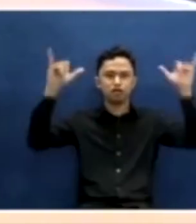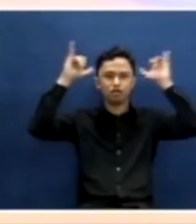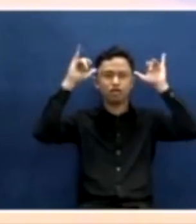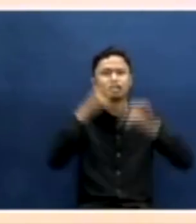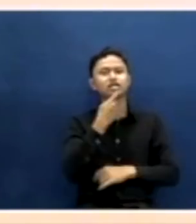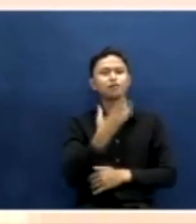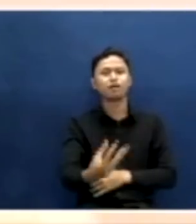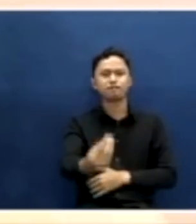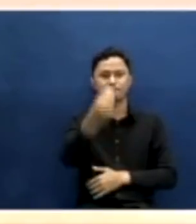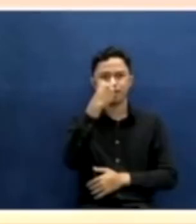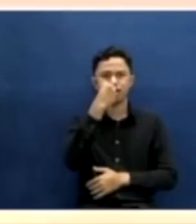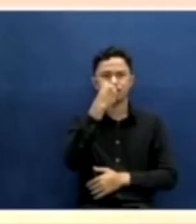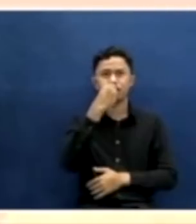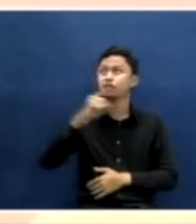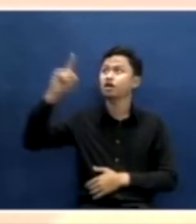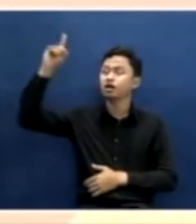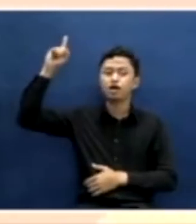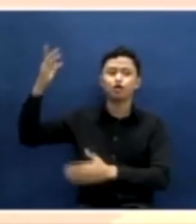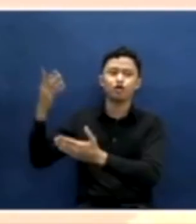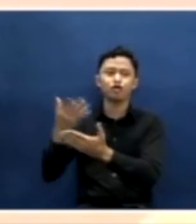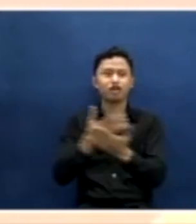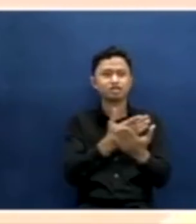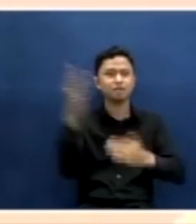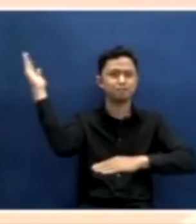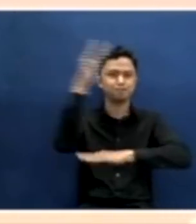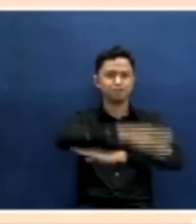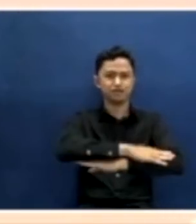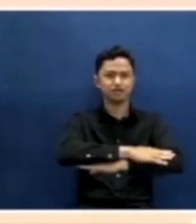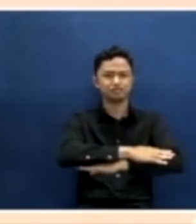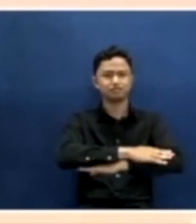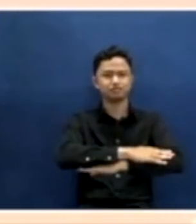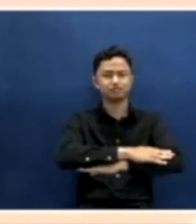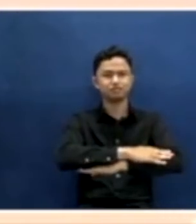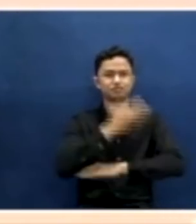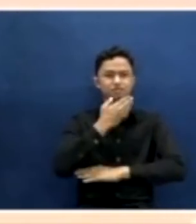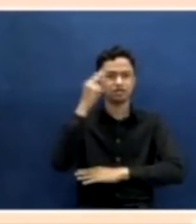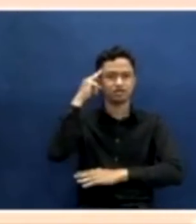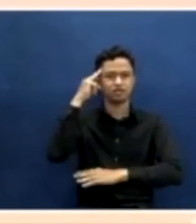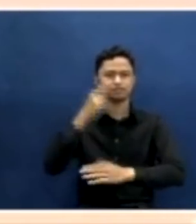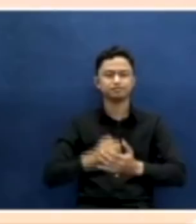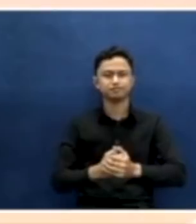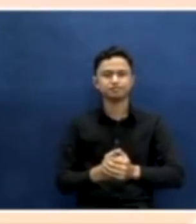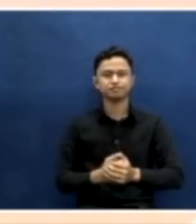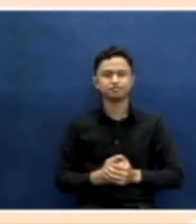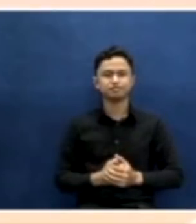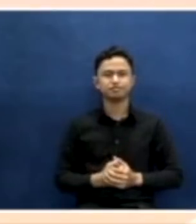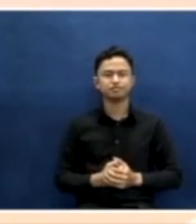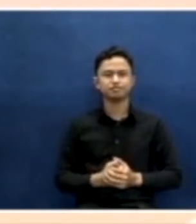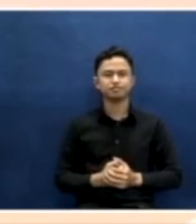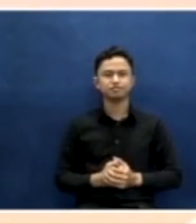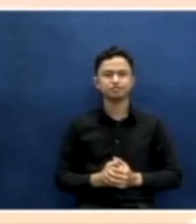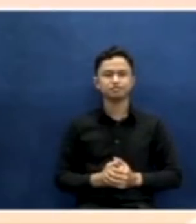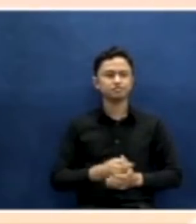tentang makanan ketika Allah memberikan dari kepada Nabi Adam wala taqrabu hadihi syajaroh fatakun aminoto